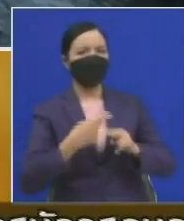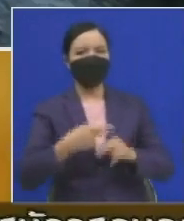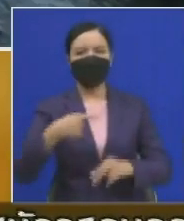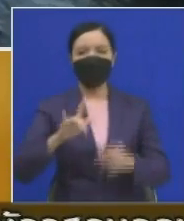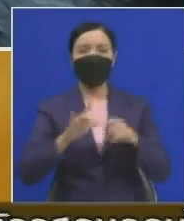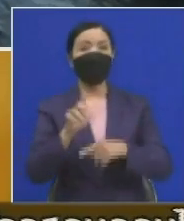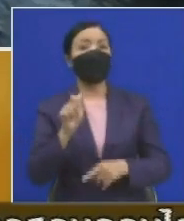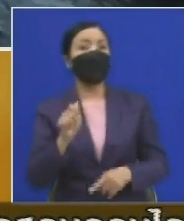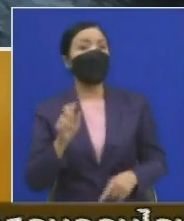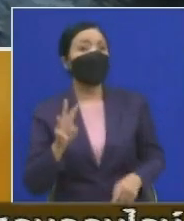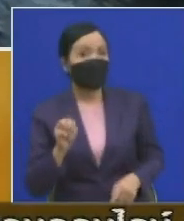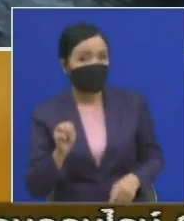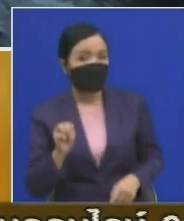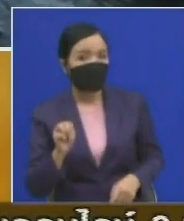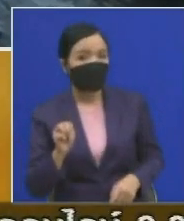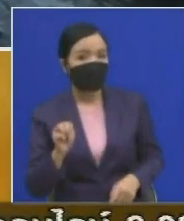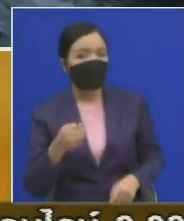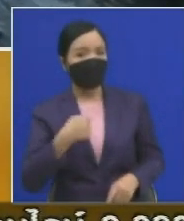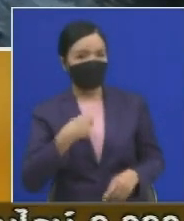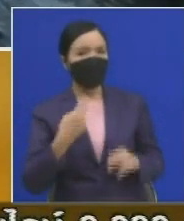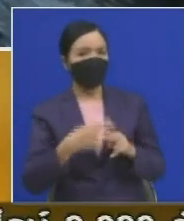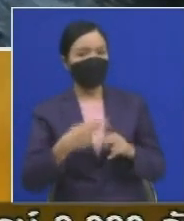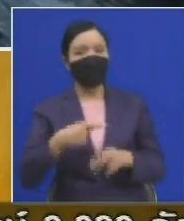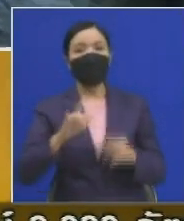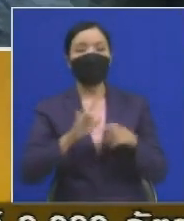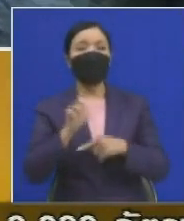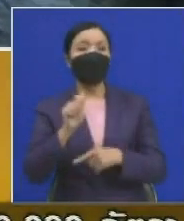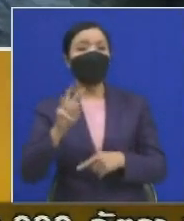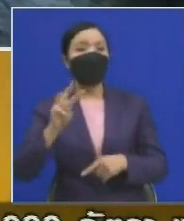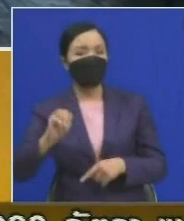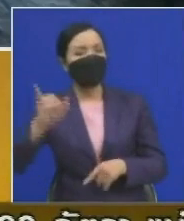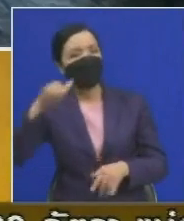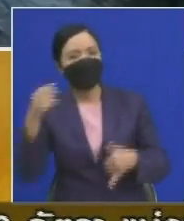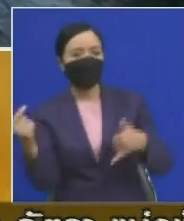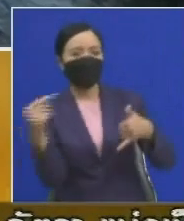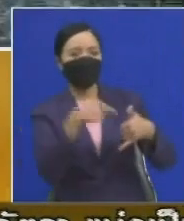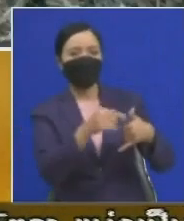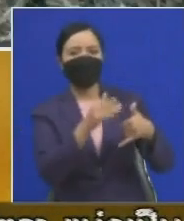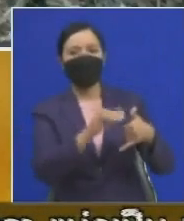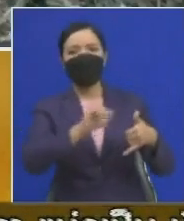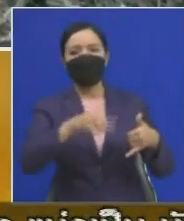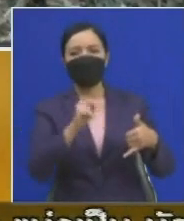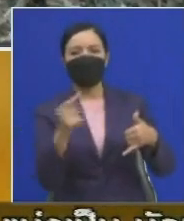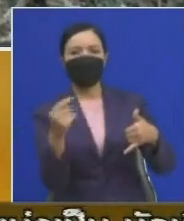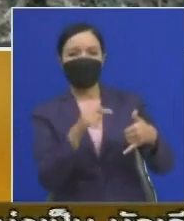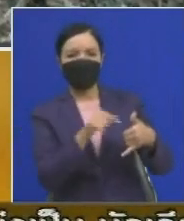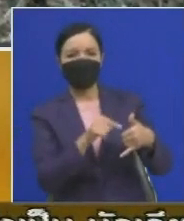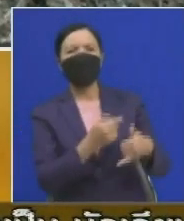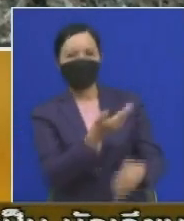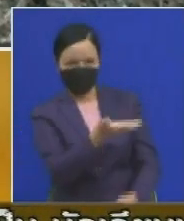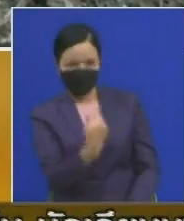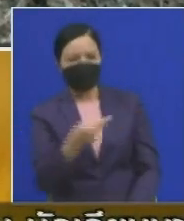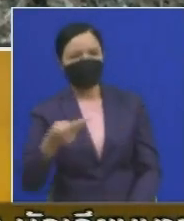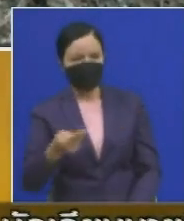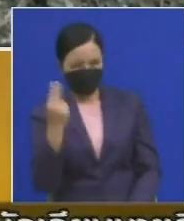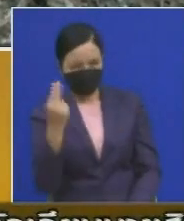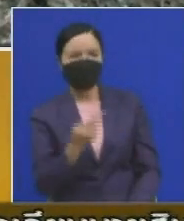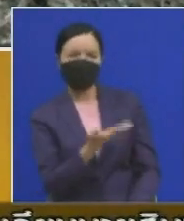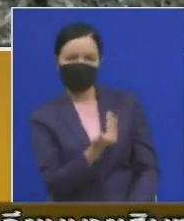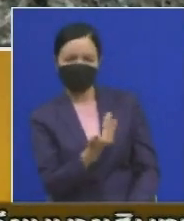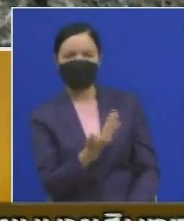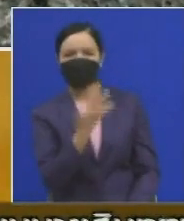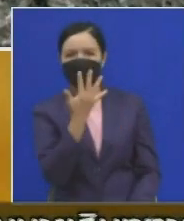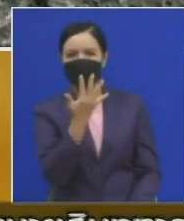ถอหาเจที่อุธยาลขอคืนปืนกส่อง 5 นัล